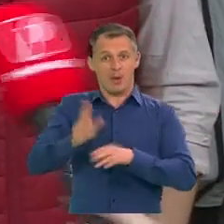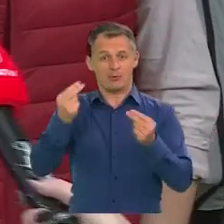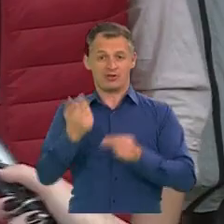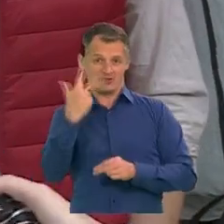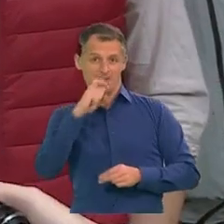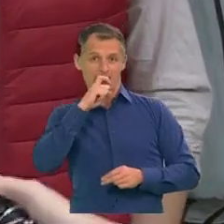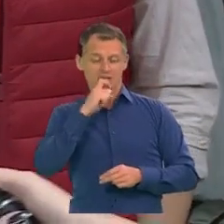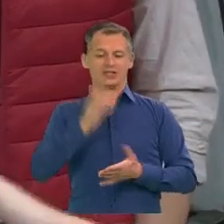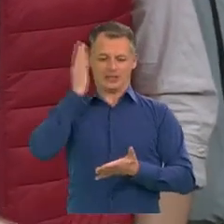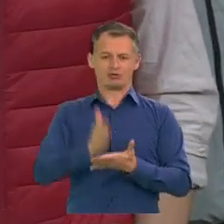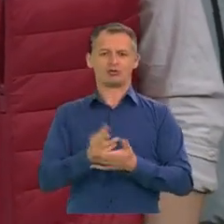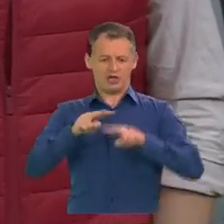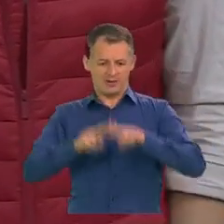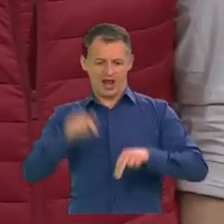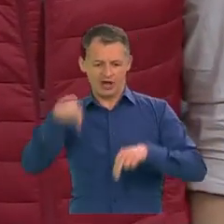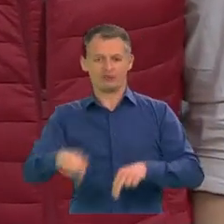deciși.